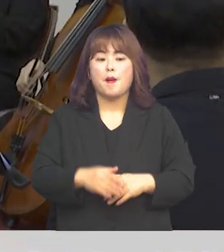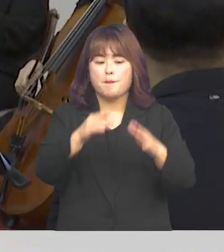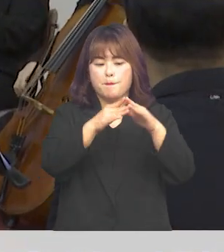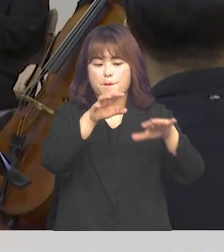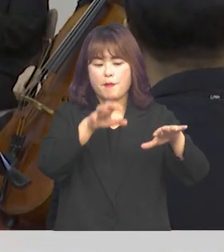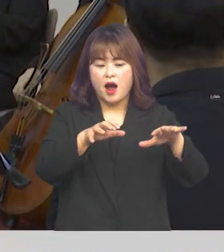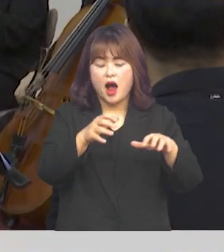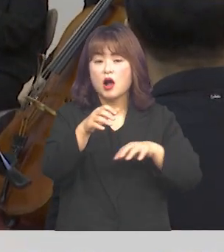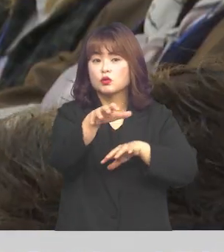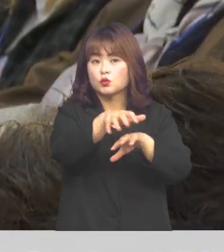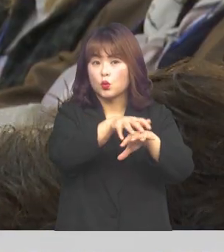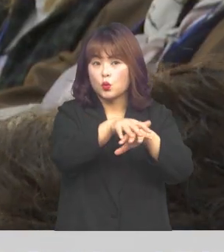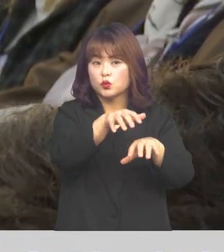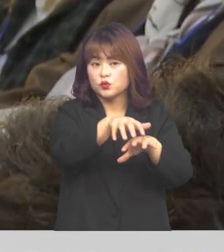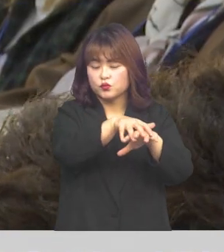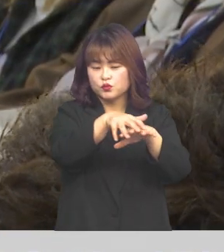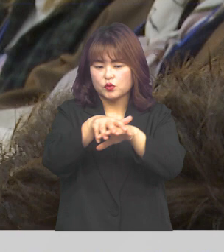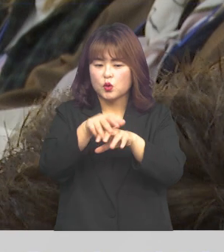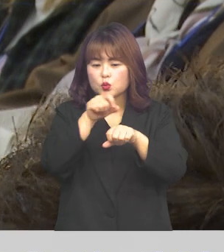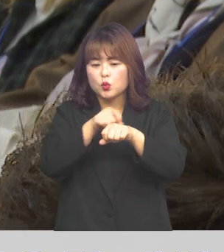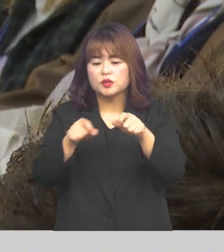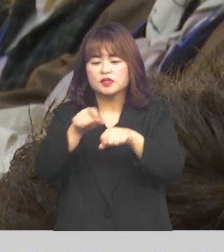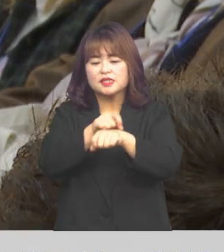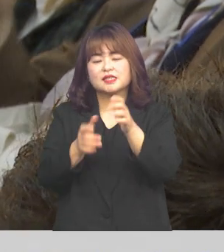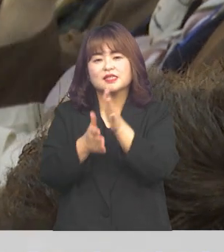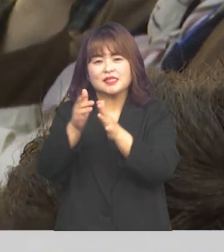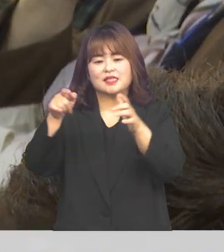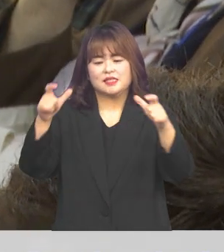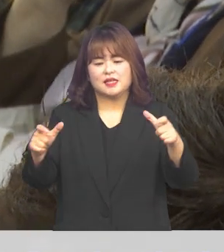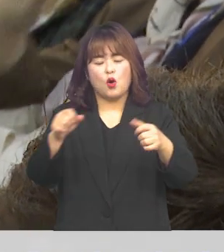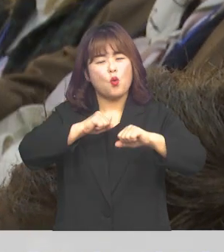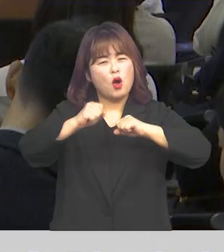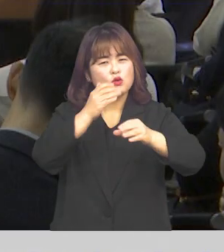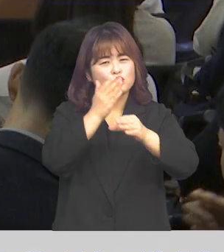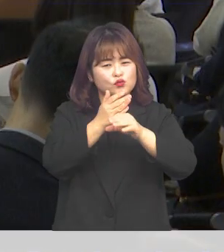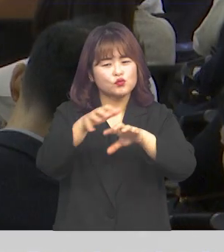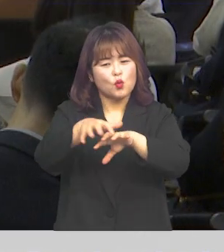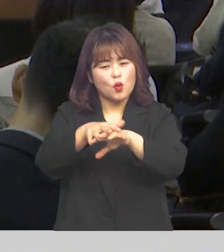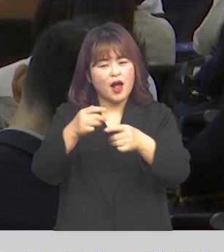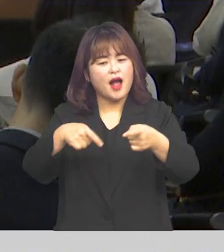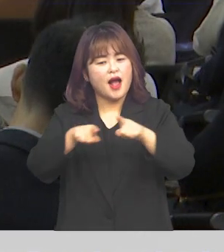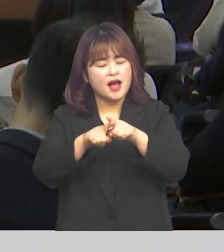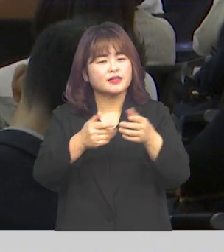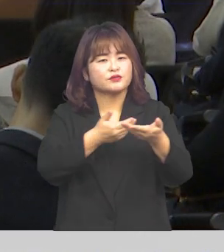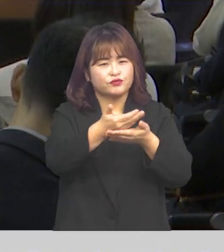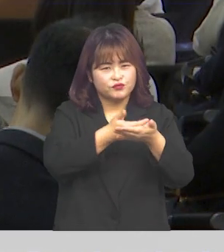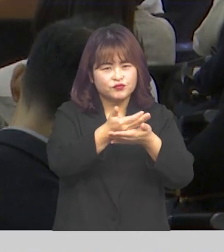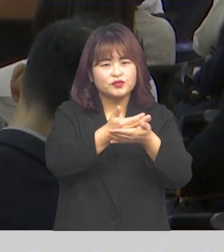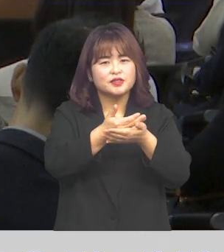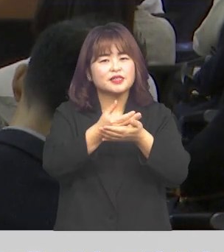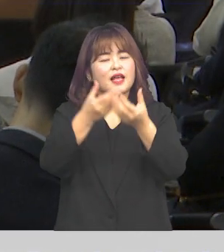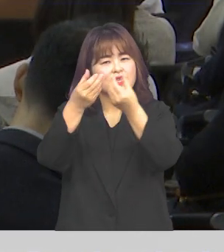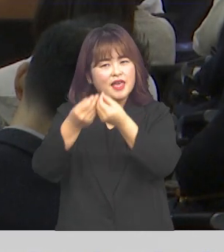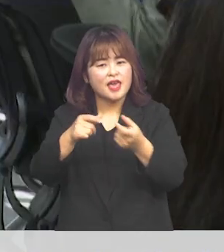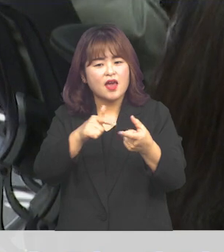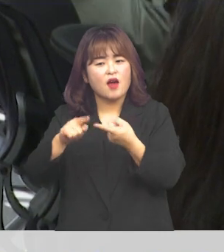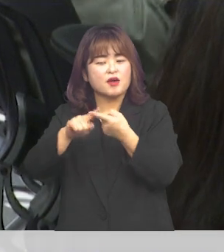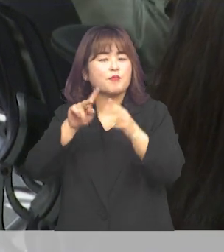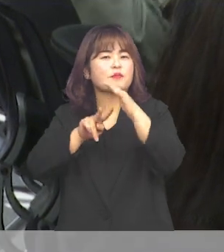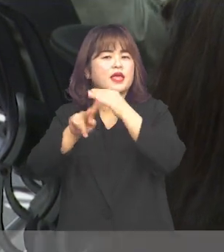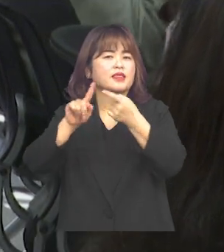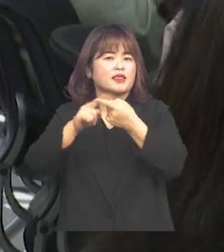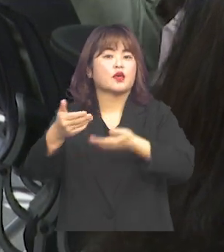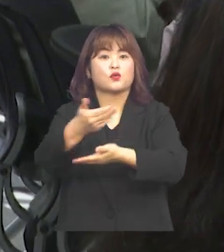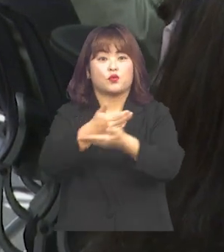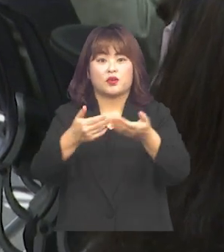마을 공동체 성과 공유회는 용인에서 활동 중인 마을 공동체들이 모여 활동 사례와 비전을 공유하는